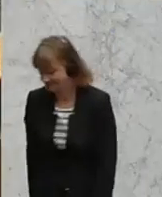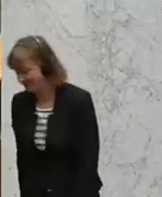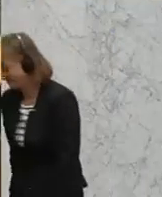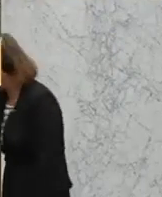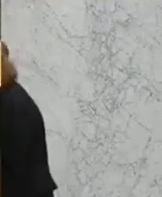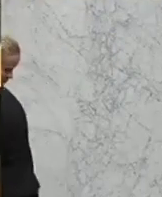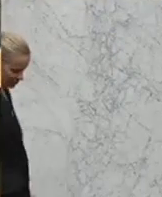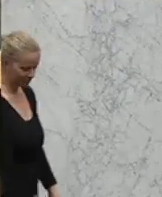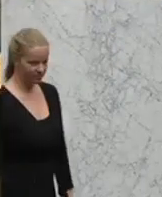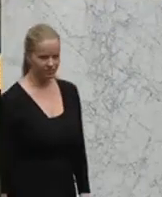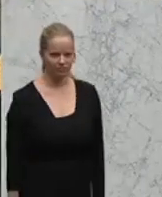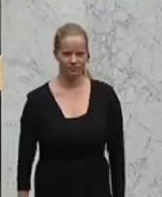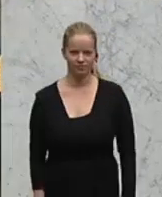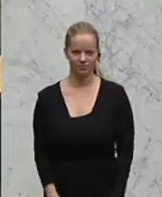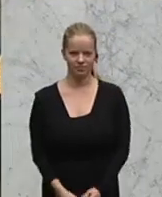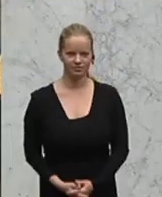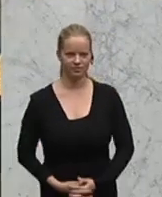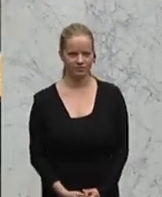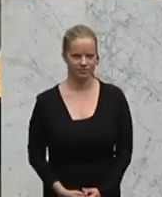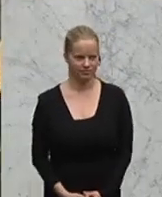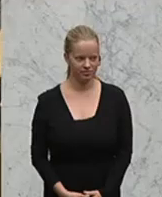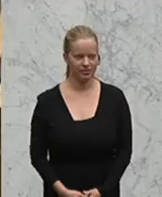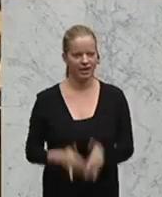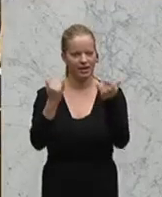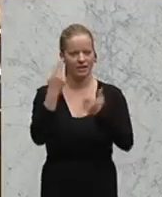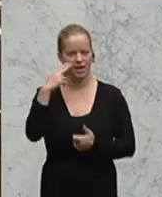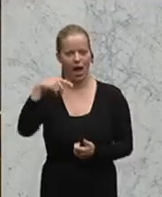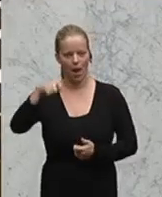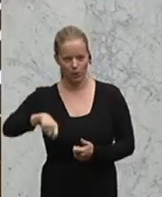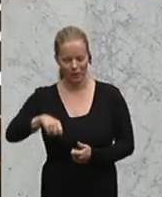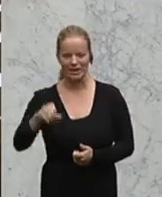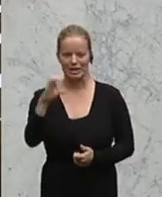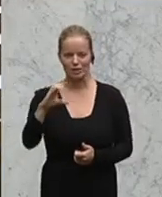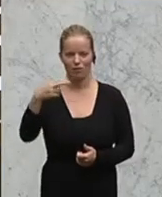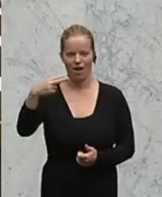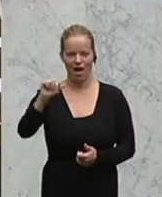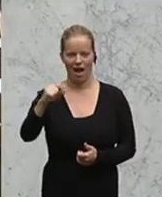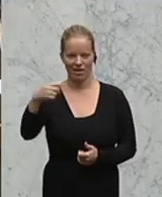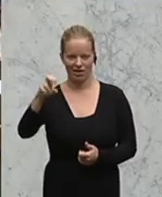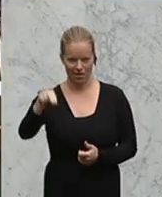Nun ist der Abgeordnete Christoph Hagen am Wort.